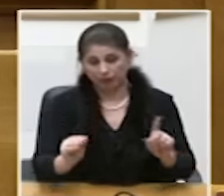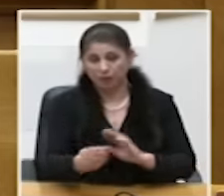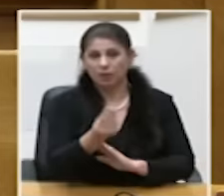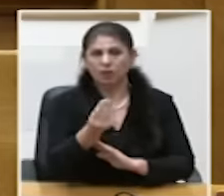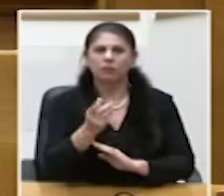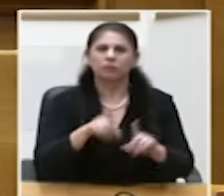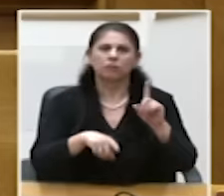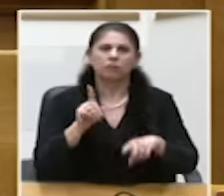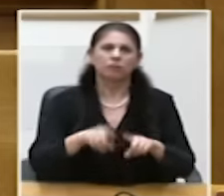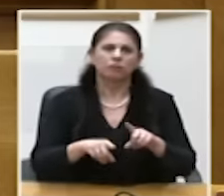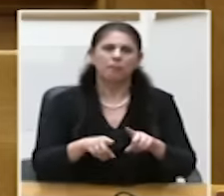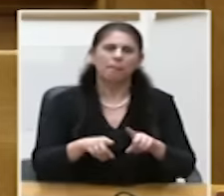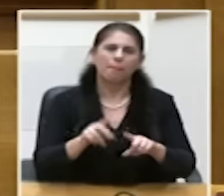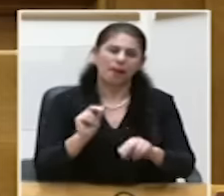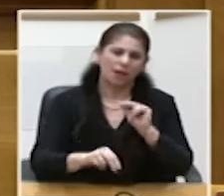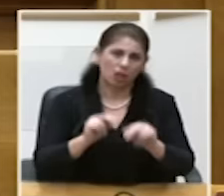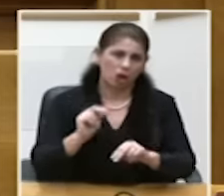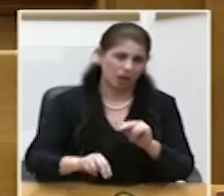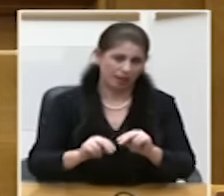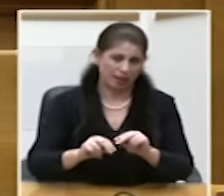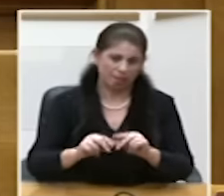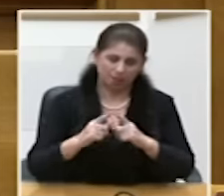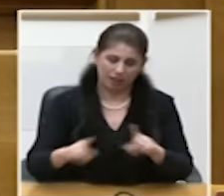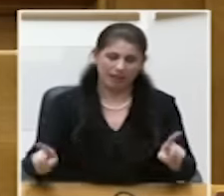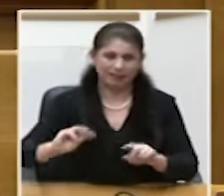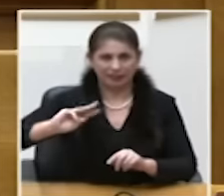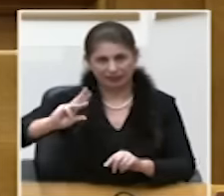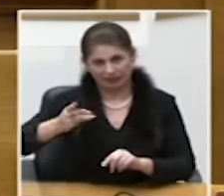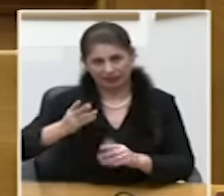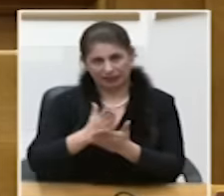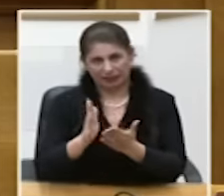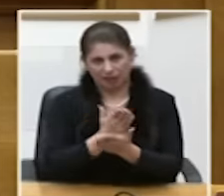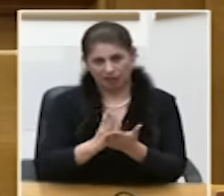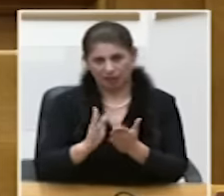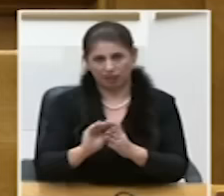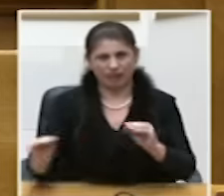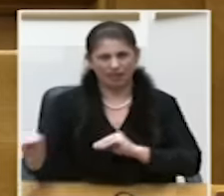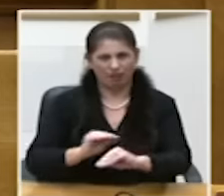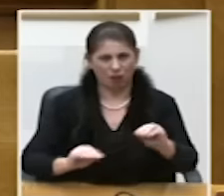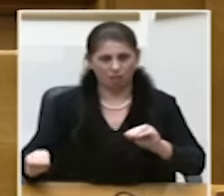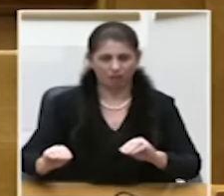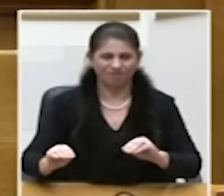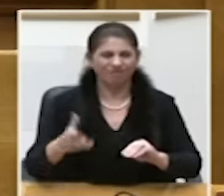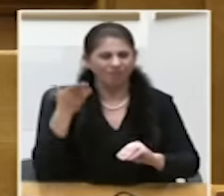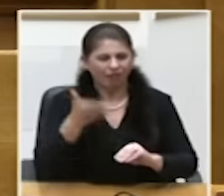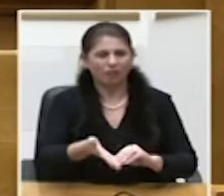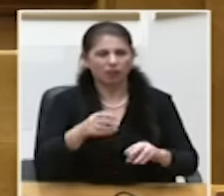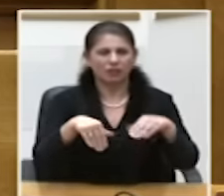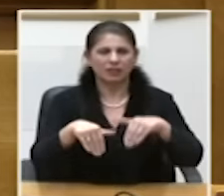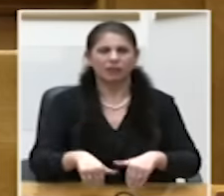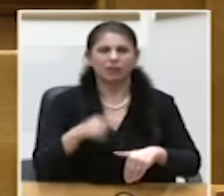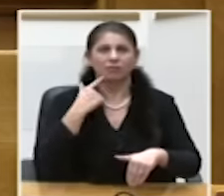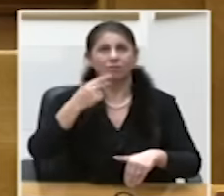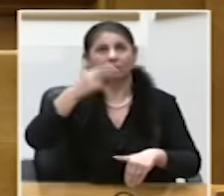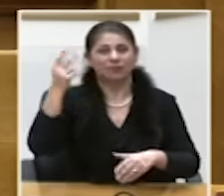εκλογικά παράδοξα στην τρίτη κατανομή. Αλλά αυτός είναι ο σεβασμός σας στην περιβόητη συμμετοχή του